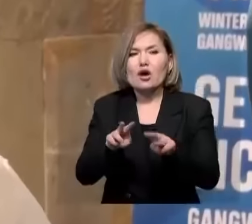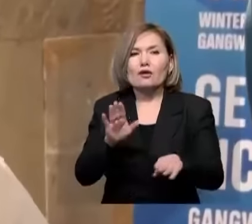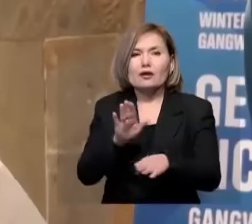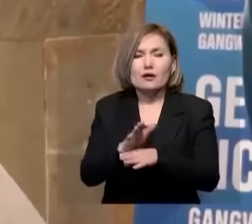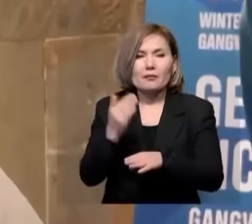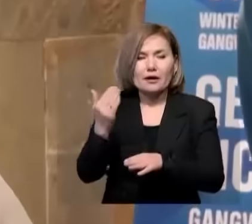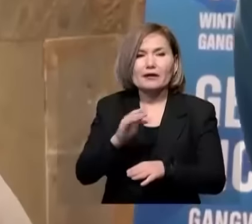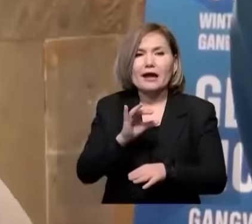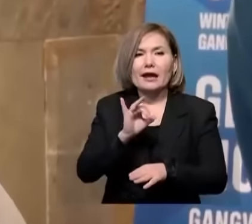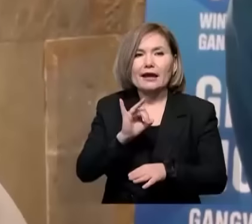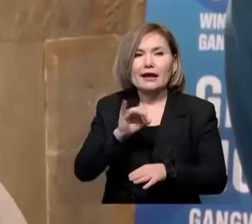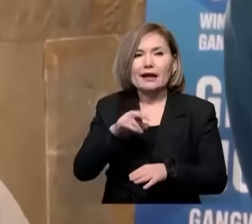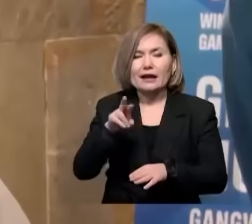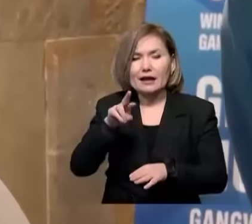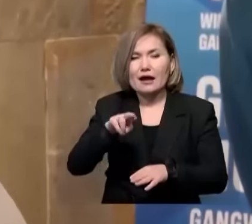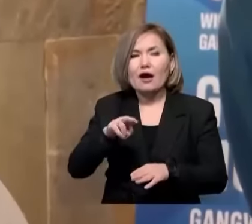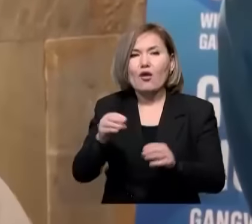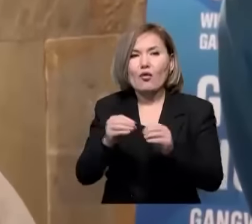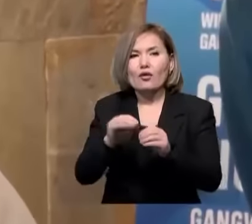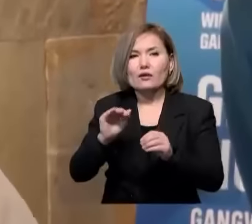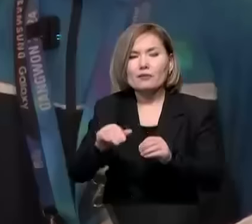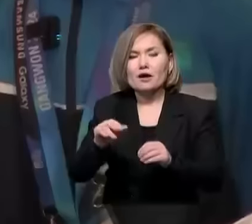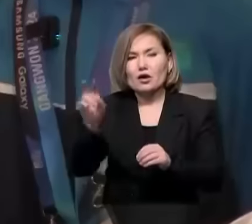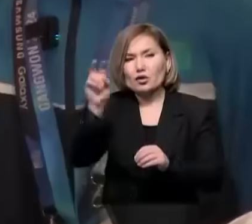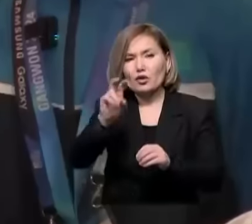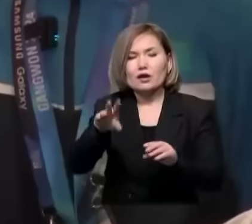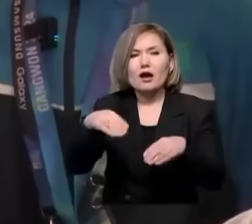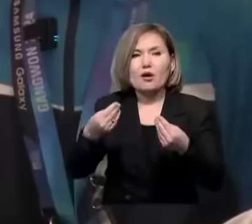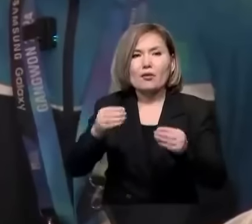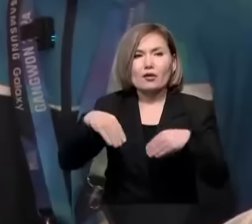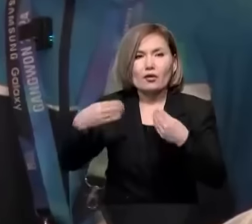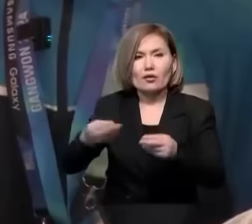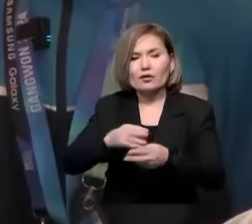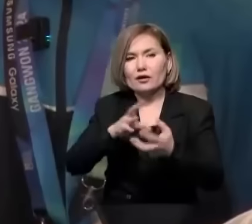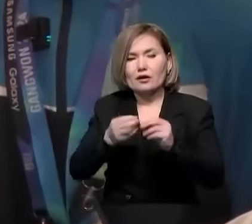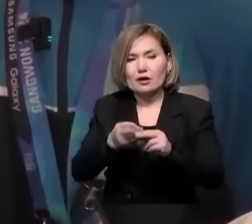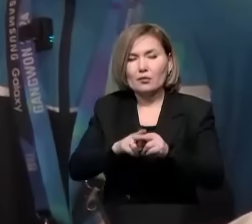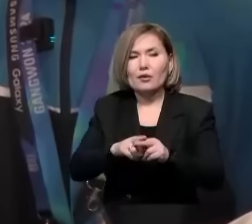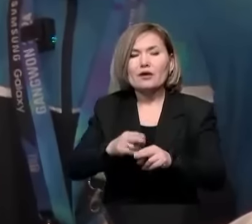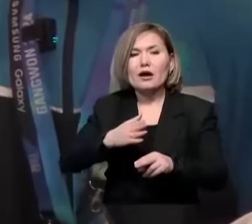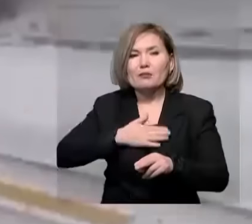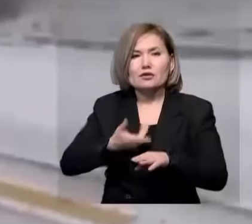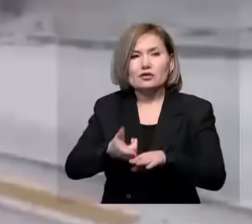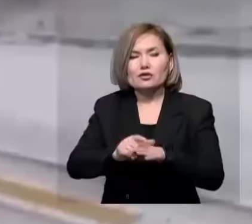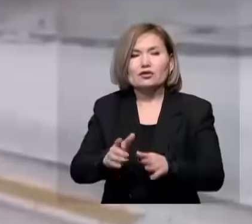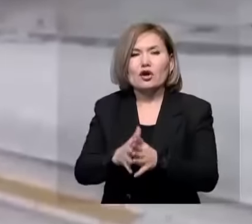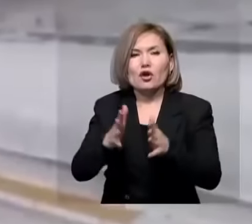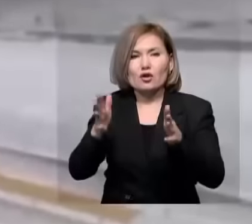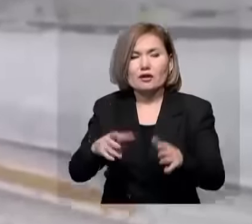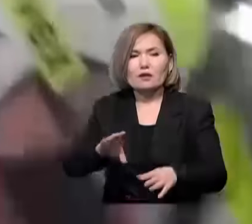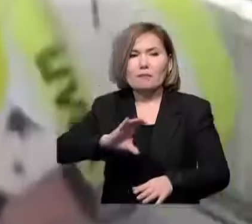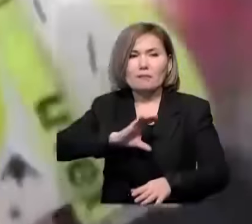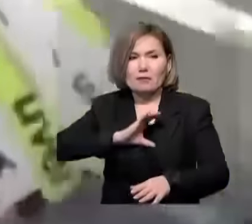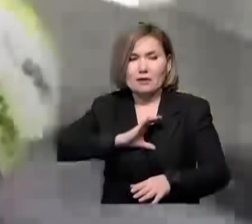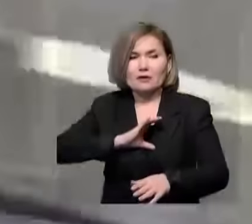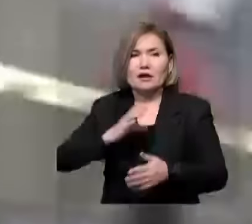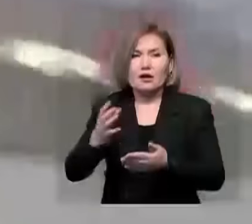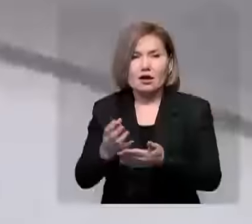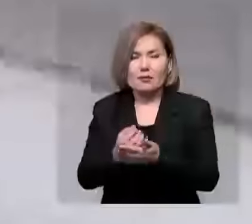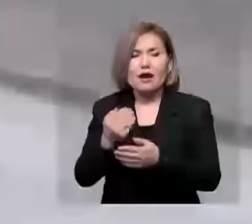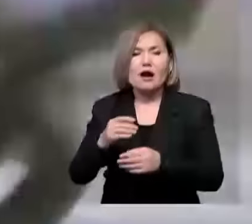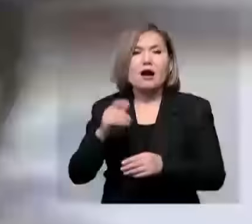Ильяға 10 000 ақш доллар көлемінде сыйақы беріледі. Тағы да атап өткім келеді. Бұл біз үшін ерекше медаль. Илья